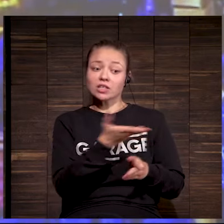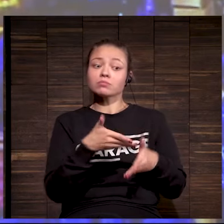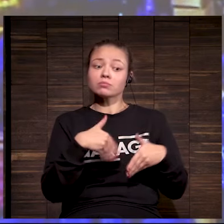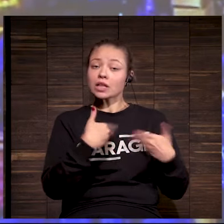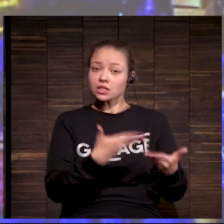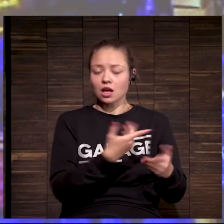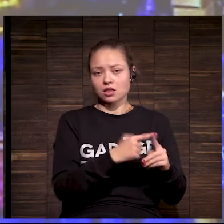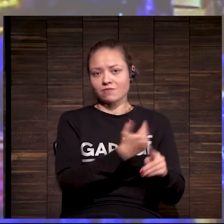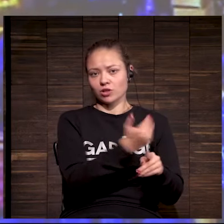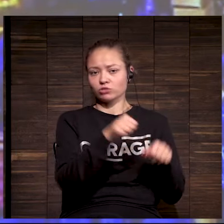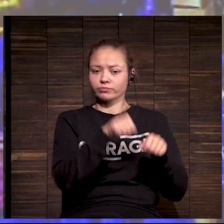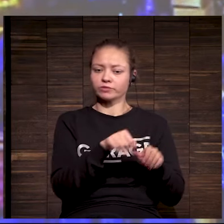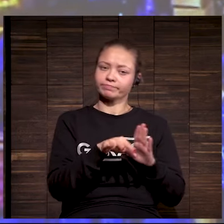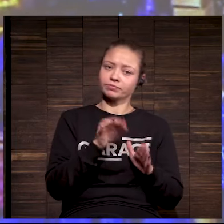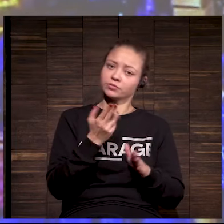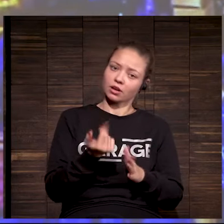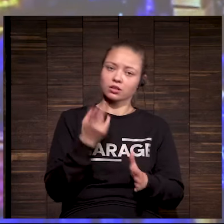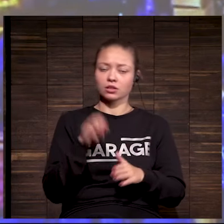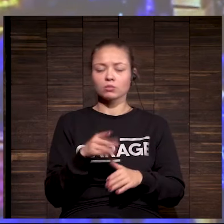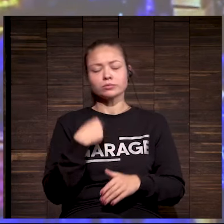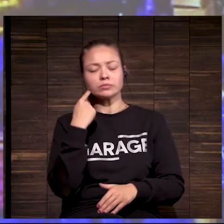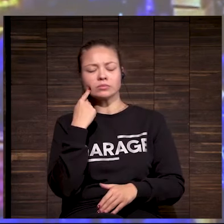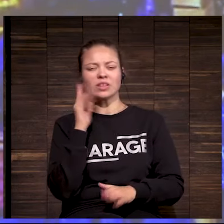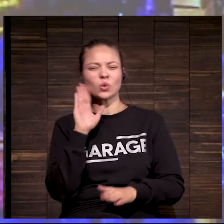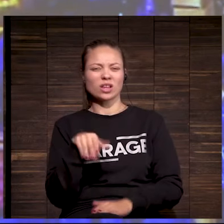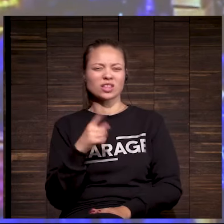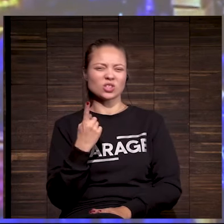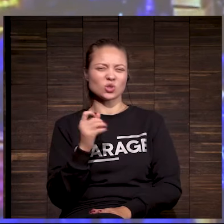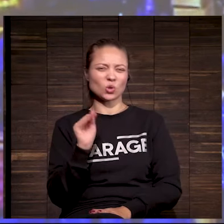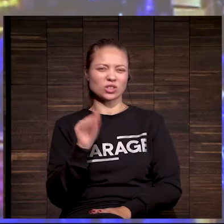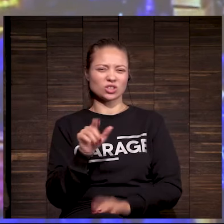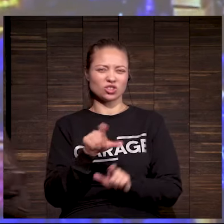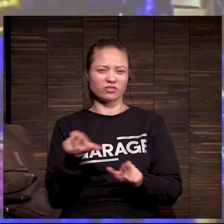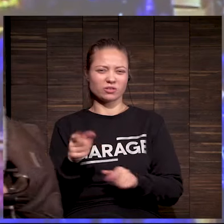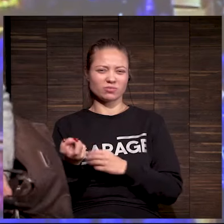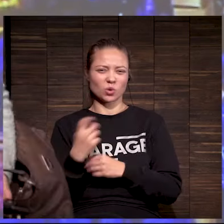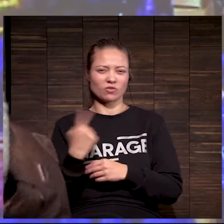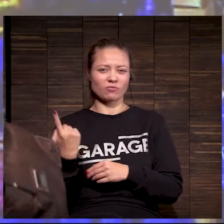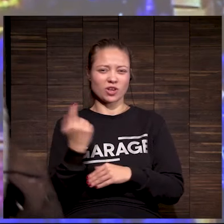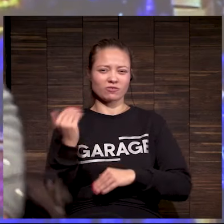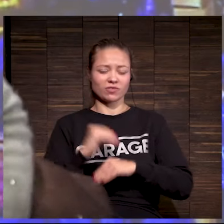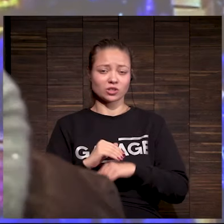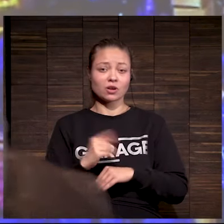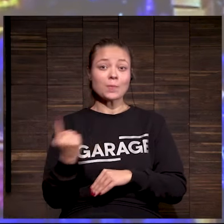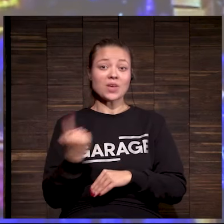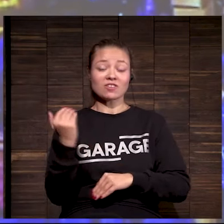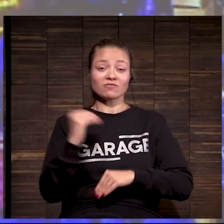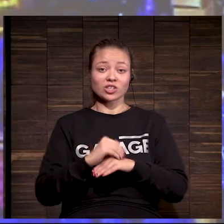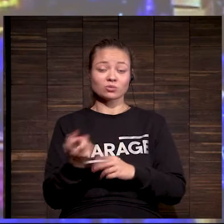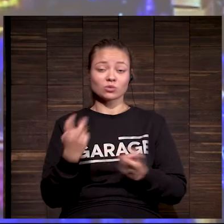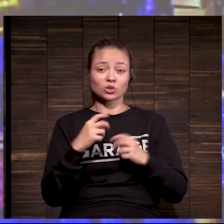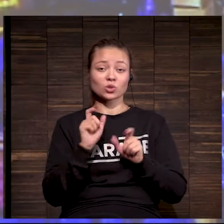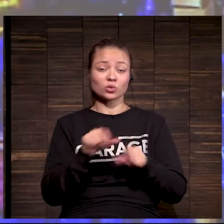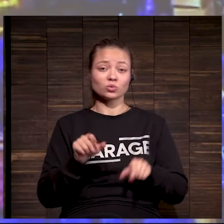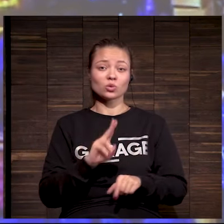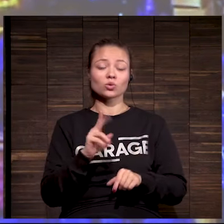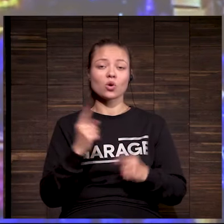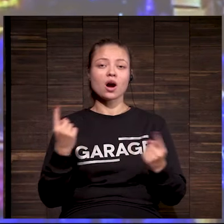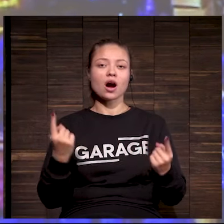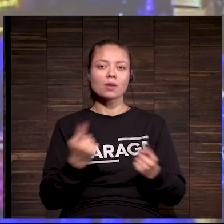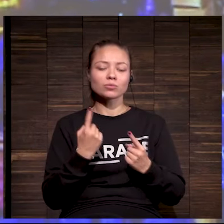думали ну сто тысяч человек может придет на первую на первый вечер первый вечер пришли люди которые обычно